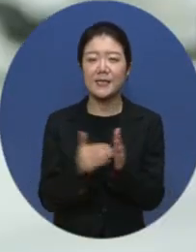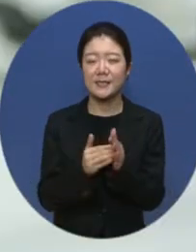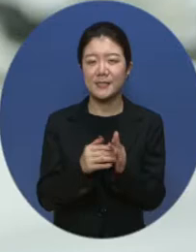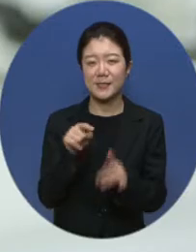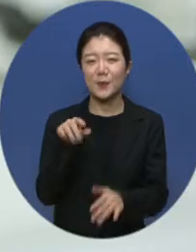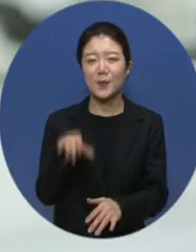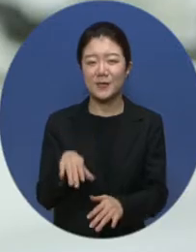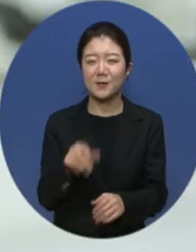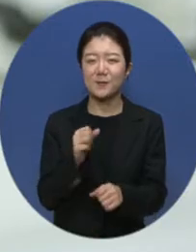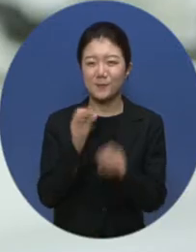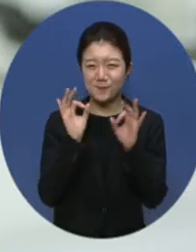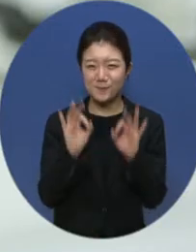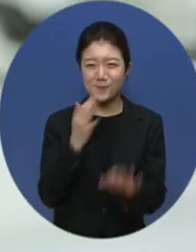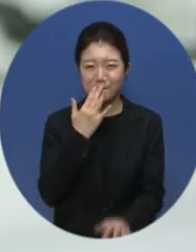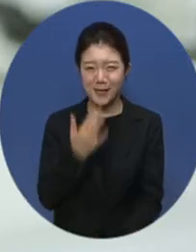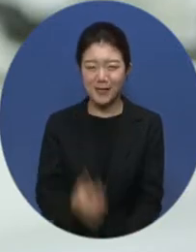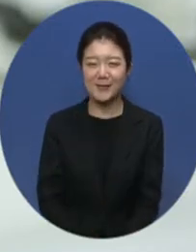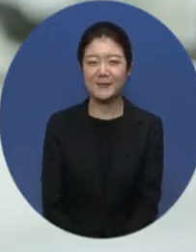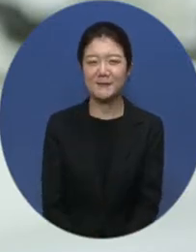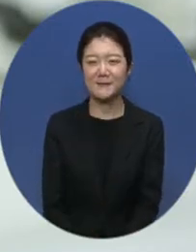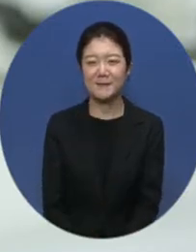수 있습니다.